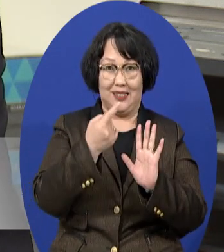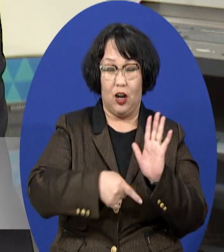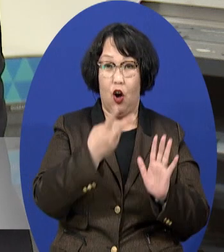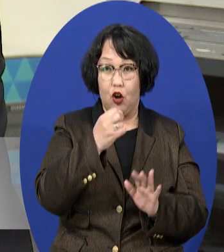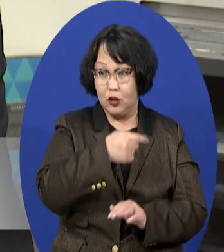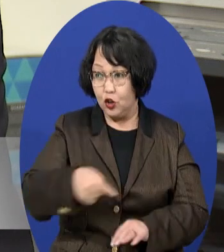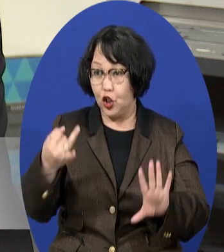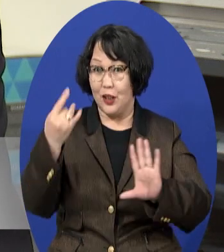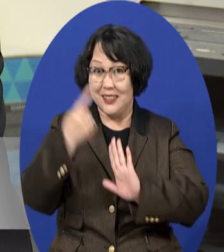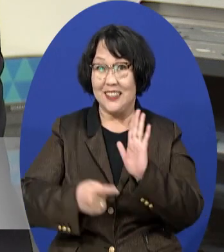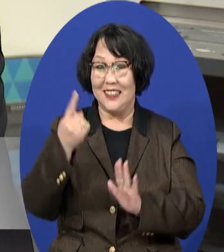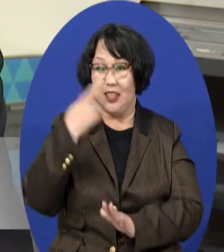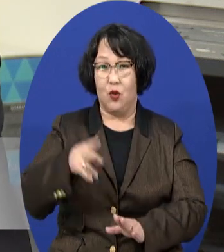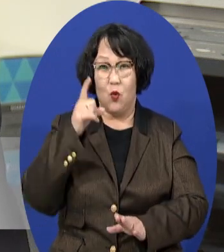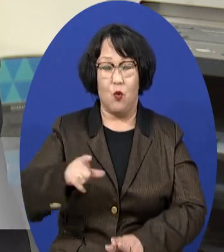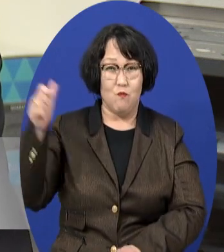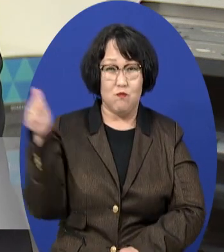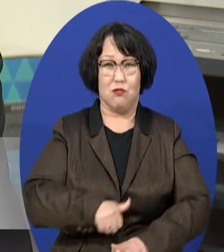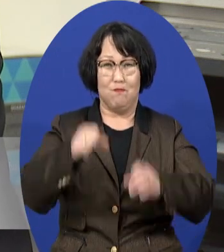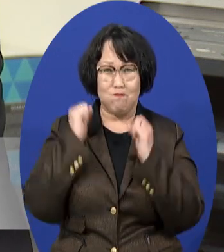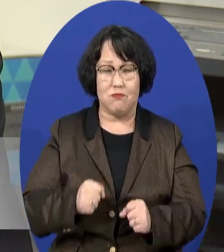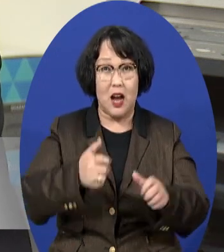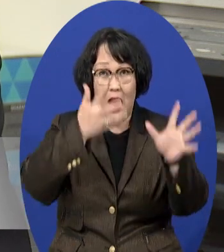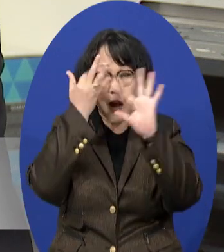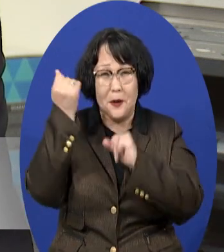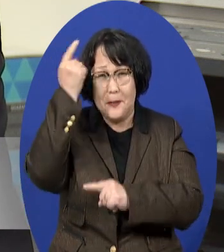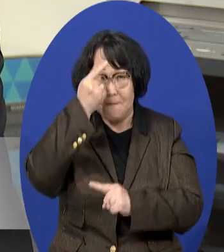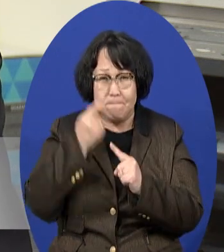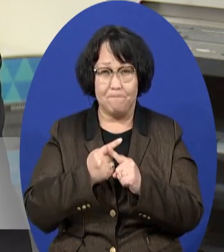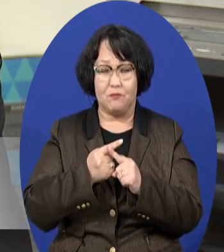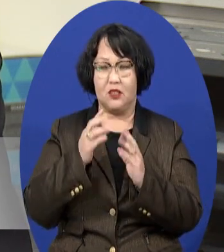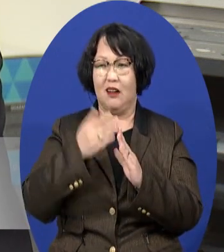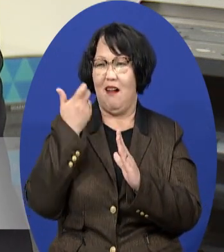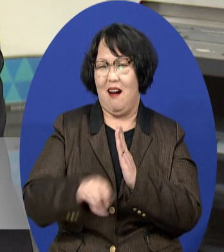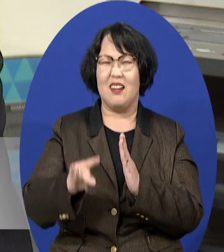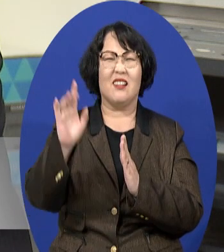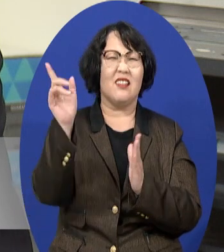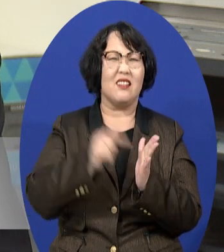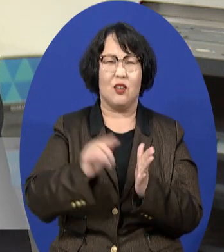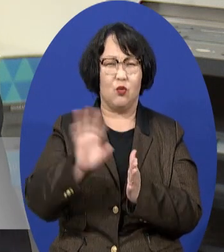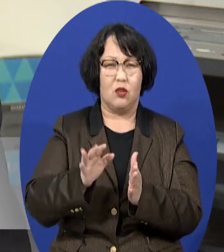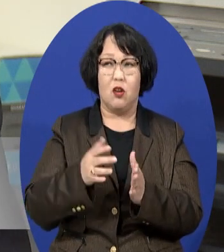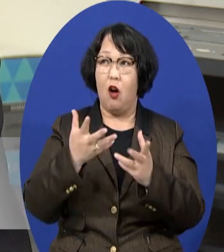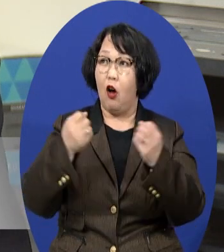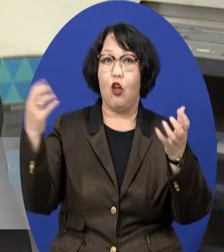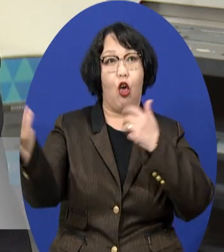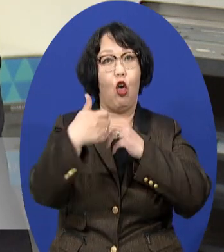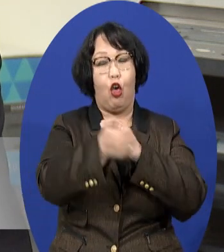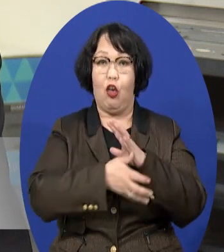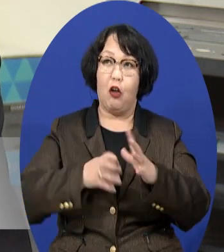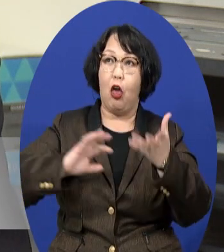хүртэл хүн бүхэн хичээ гэдэг 10 хүн хоног. Шаардлагагүй бол гэрээсээ битгий гар. Олон хүн цугласан газраар битгий